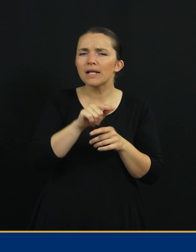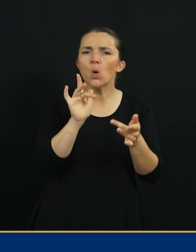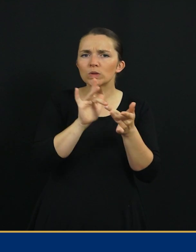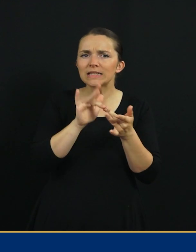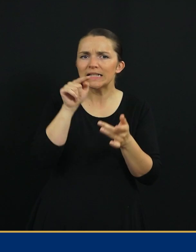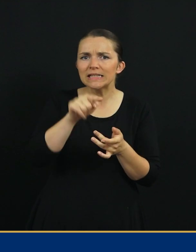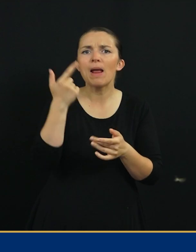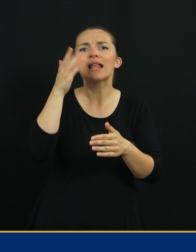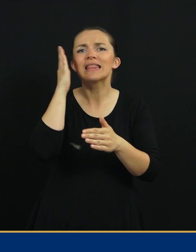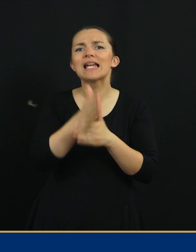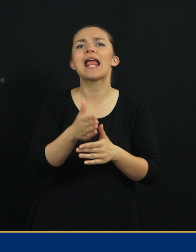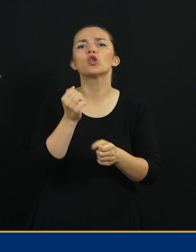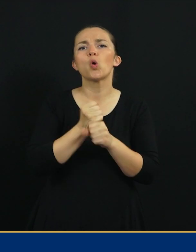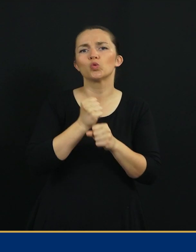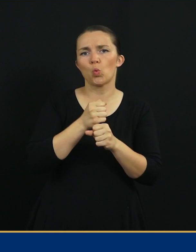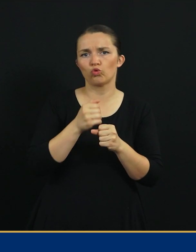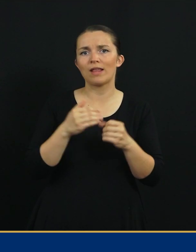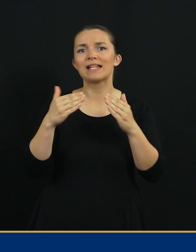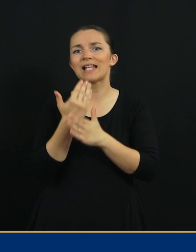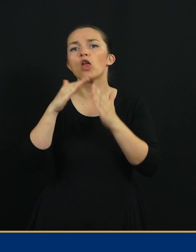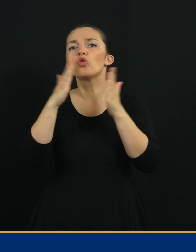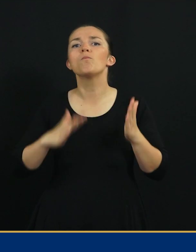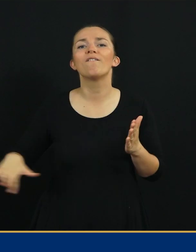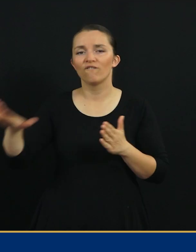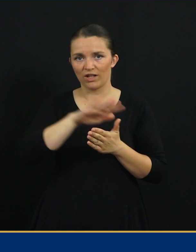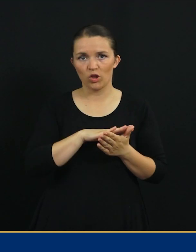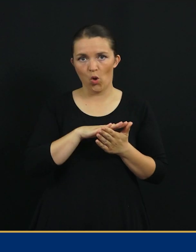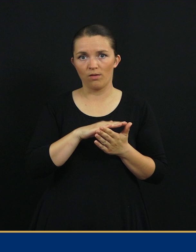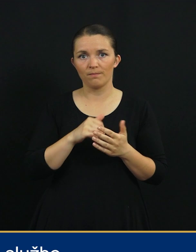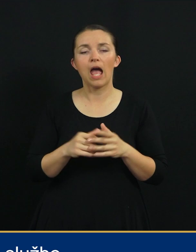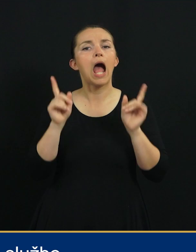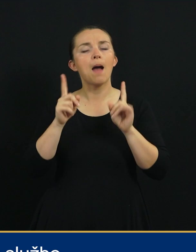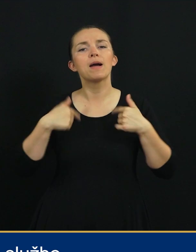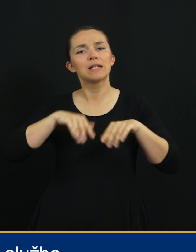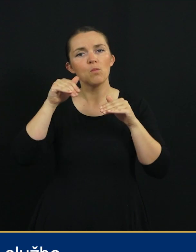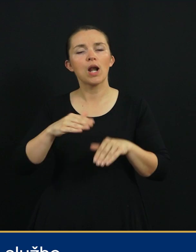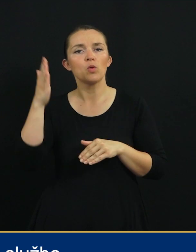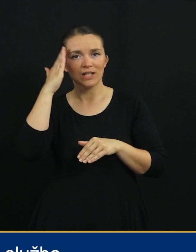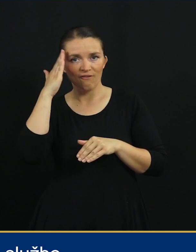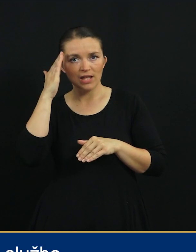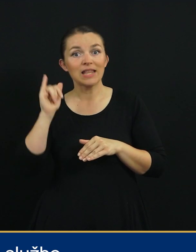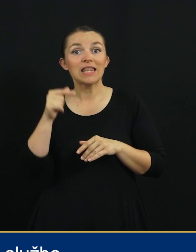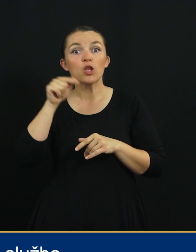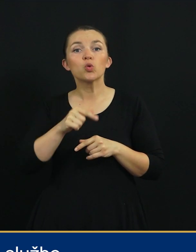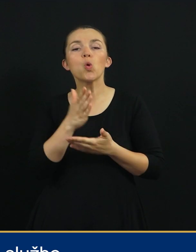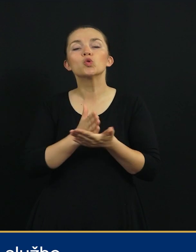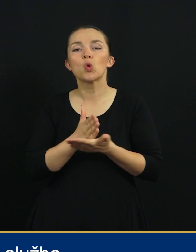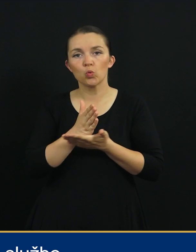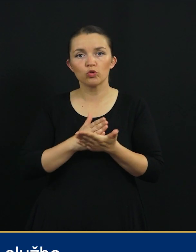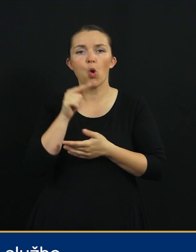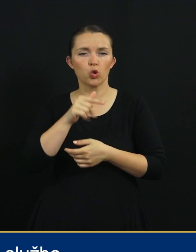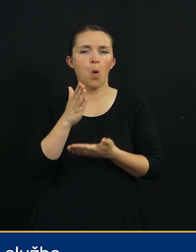ali z neposrednim služenjem domovini. Vendar se moramo zavedati, da to službo,